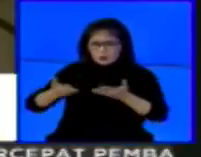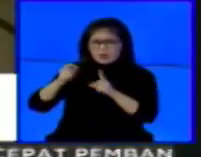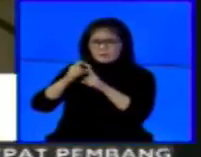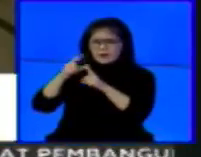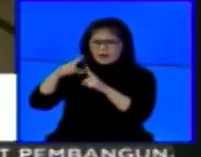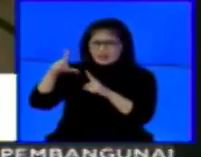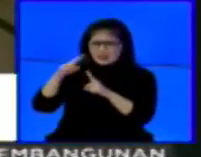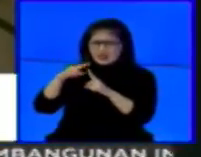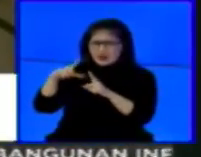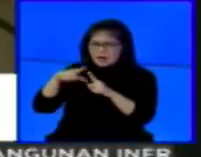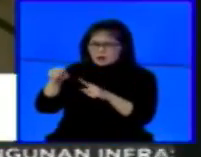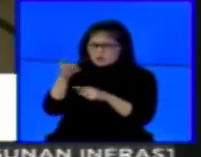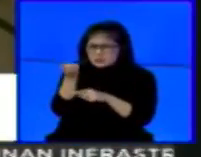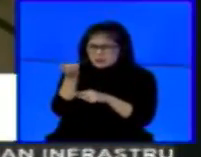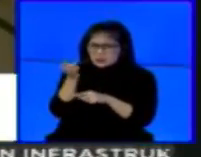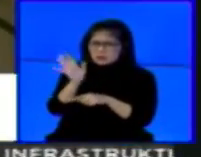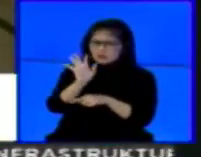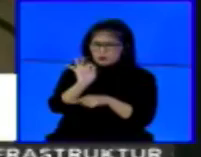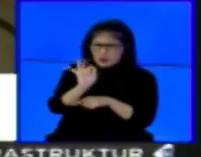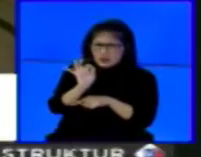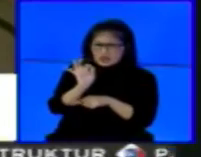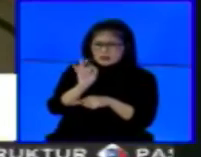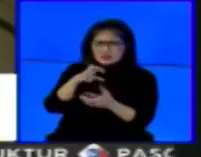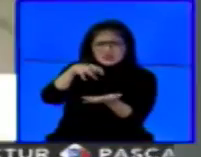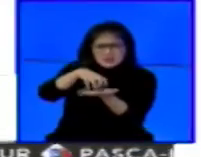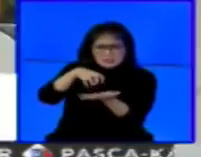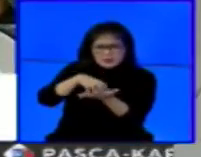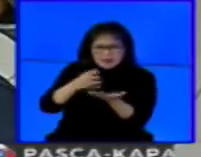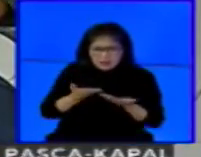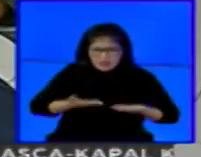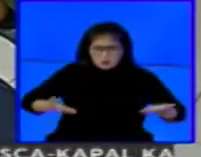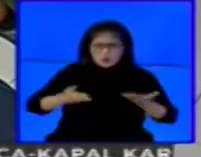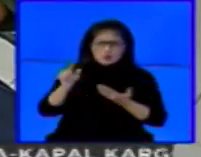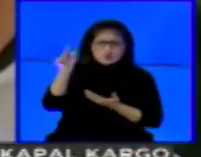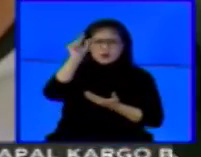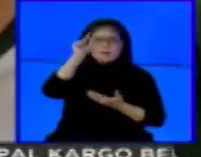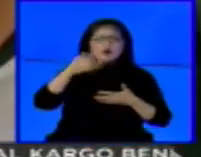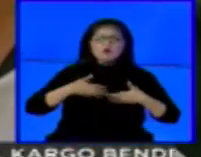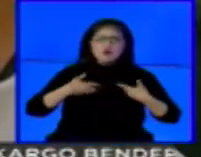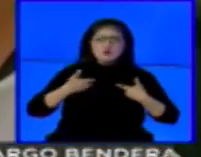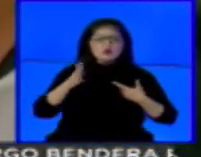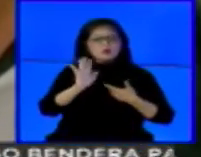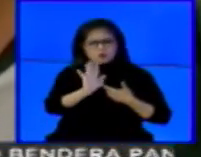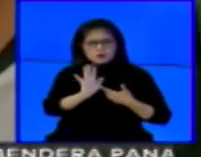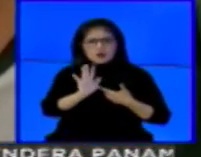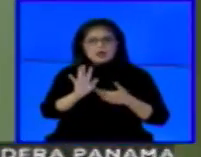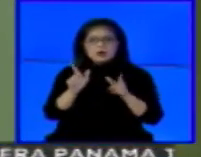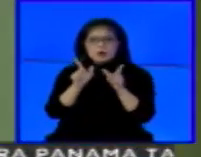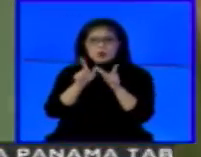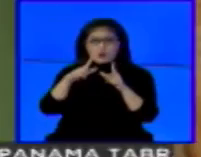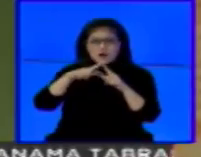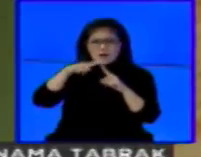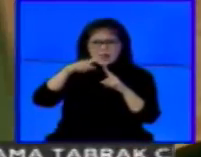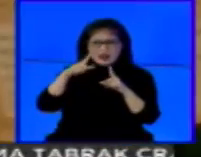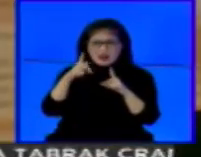kecil, bukan merupakan habitat utama orang utan. Sementara itu, Direktur Walhi Sumatera Utara Dana Tarigan justru